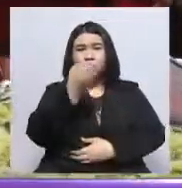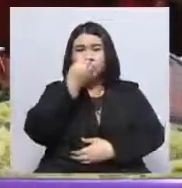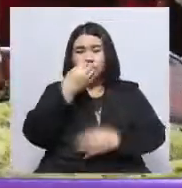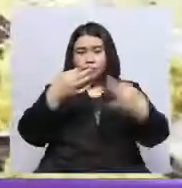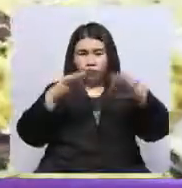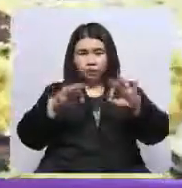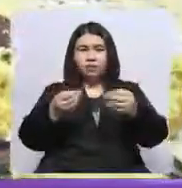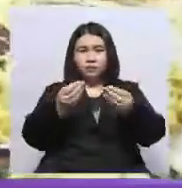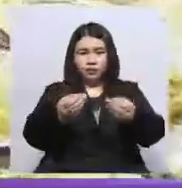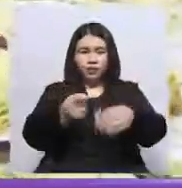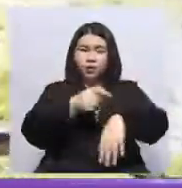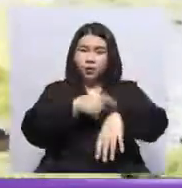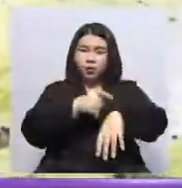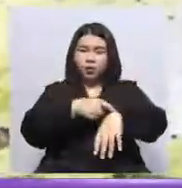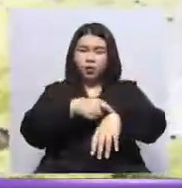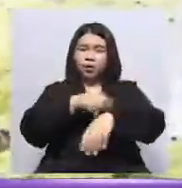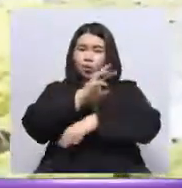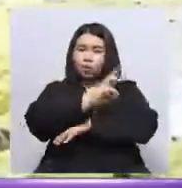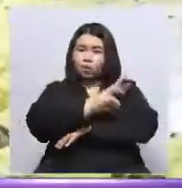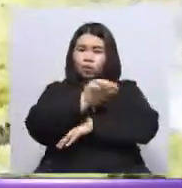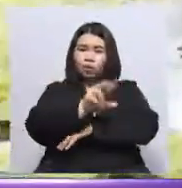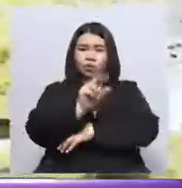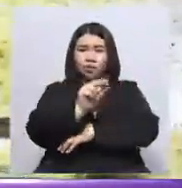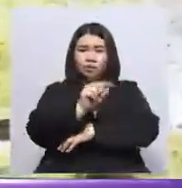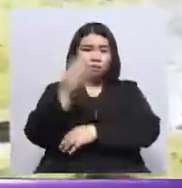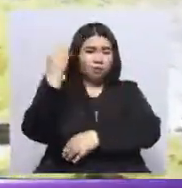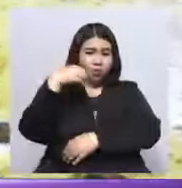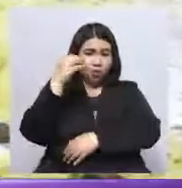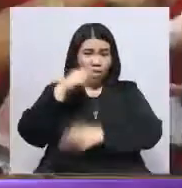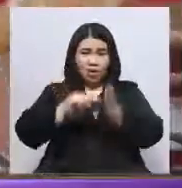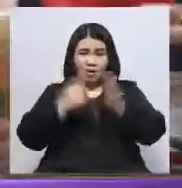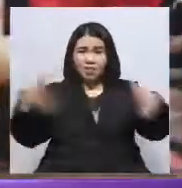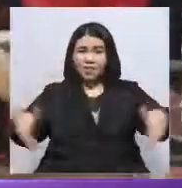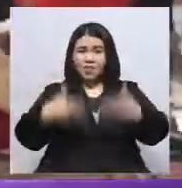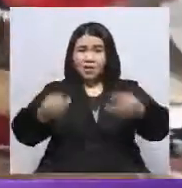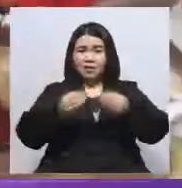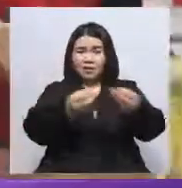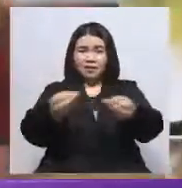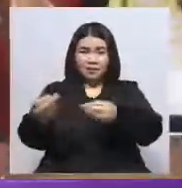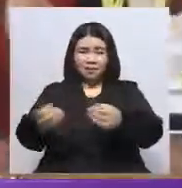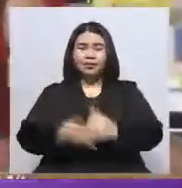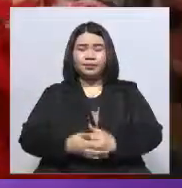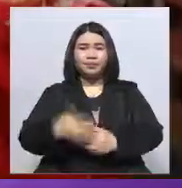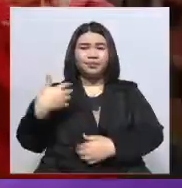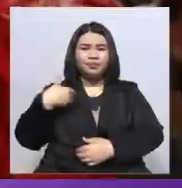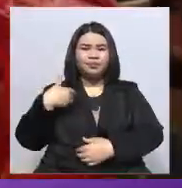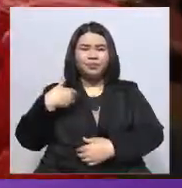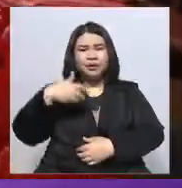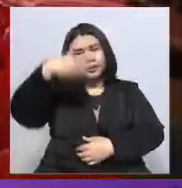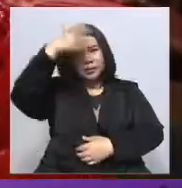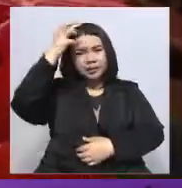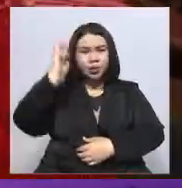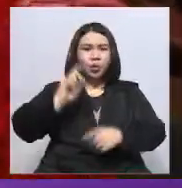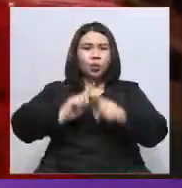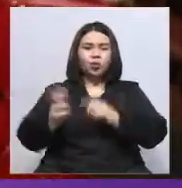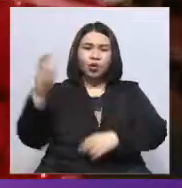ประทานฟรีตั้งแต่เวลา 18:30 นของทุกวันนอกจากนี้จะมีการแสดงสิงโตและมังกรรวมถึ